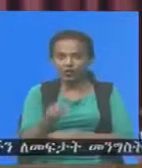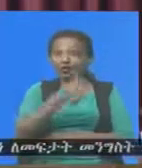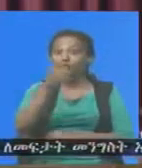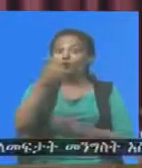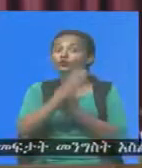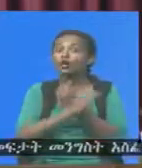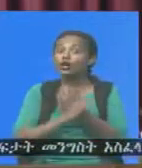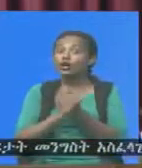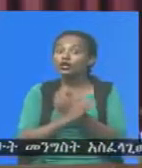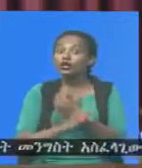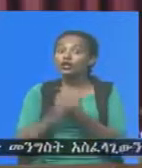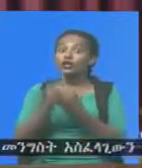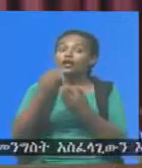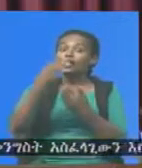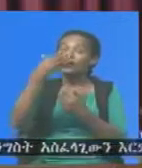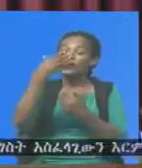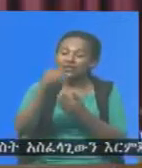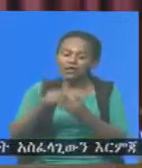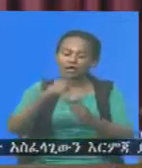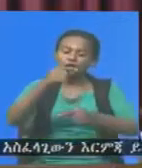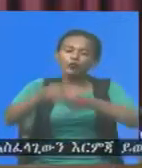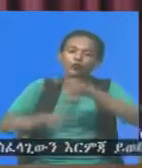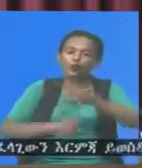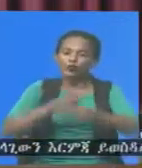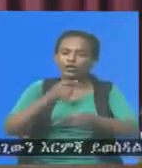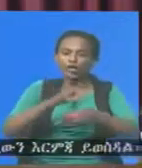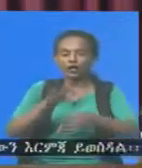ላይ በመግዛት ፕሮሰስ ላይ ይገኛል።